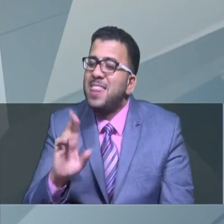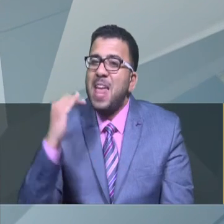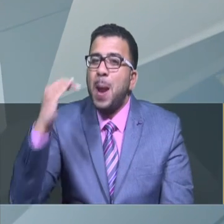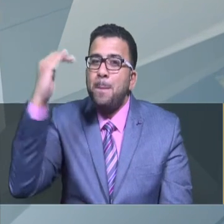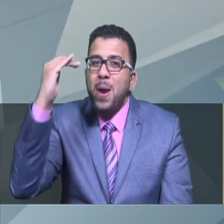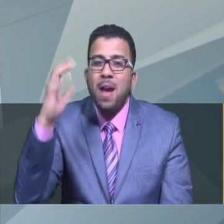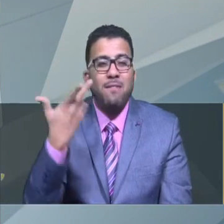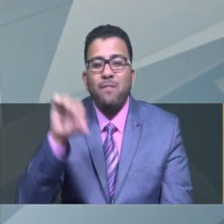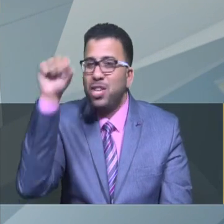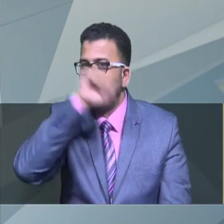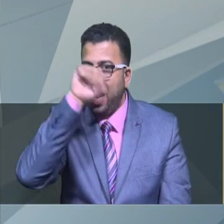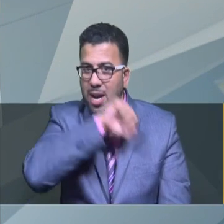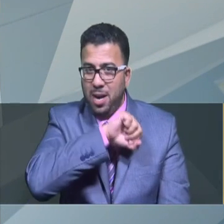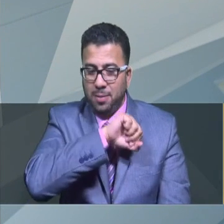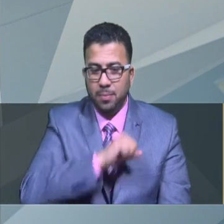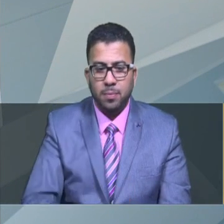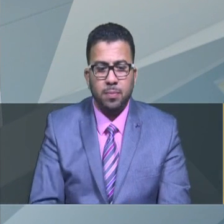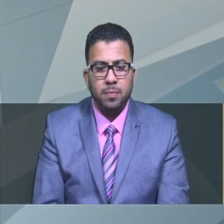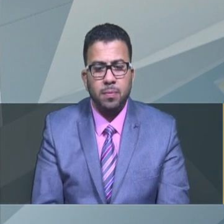الإمارة.